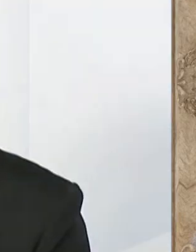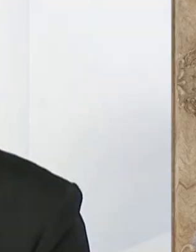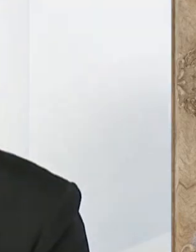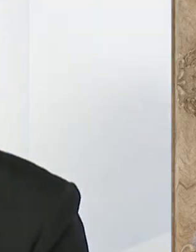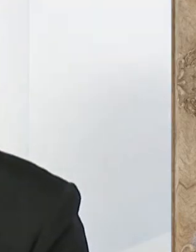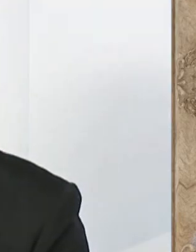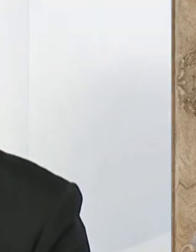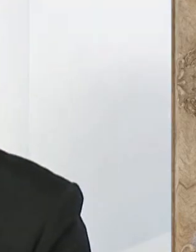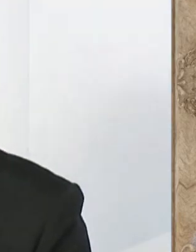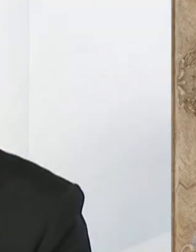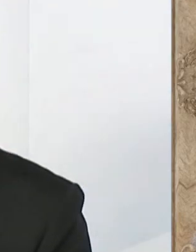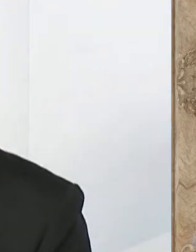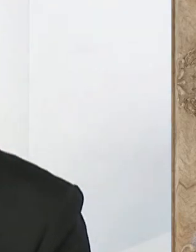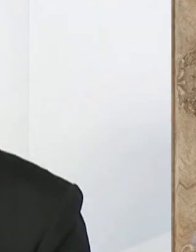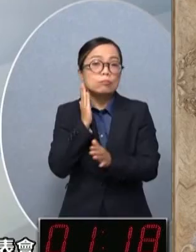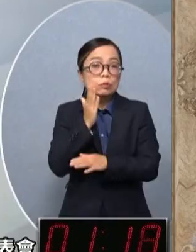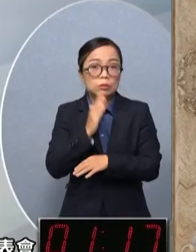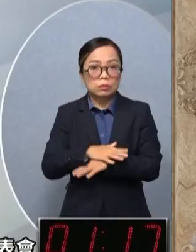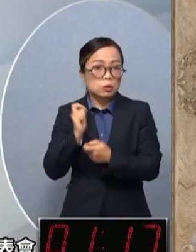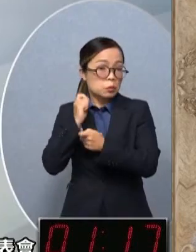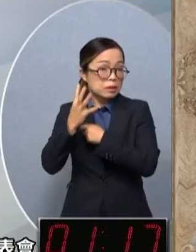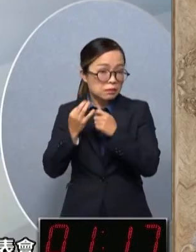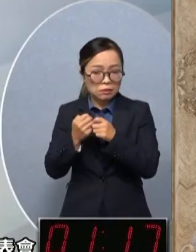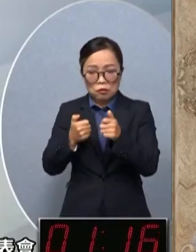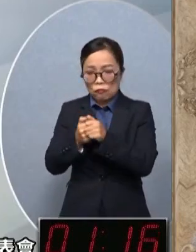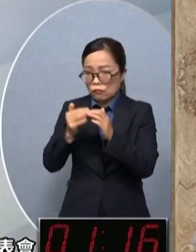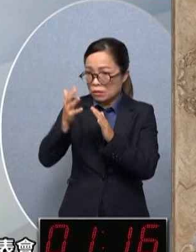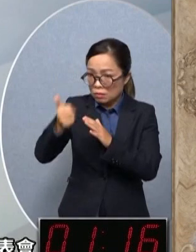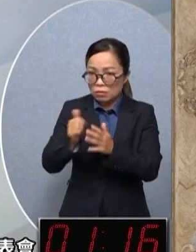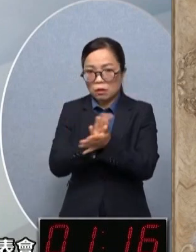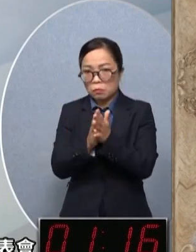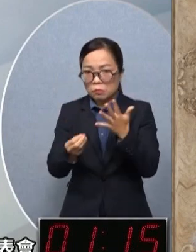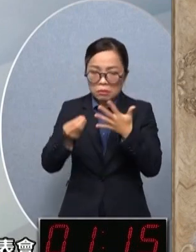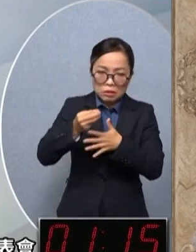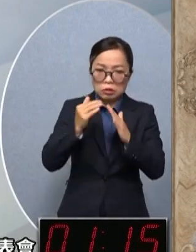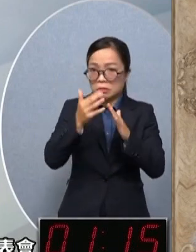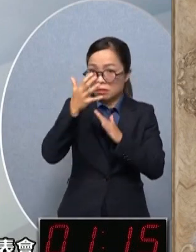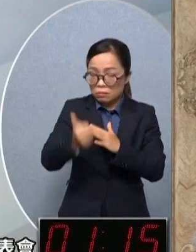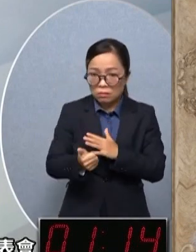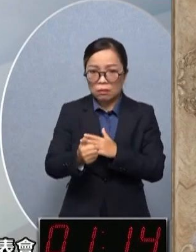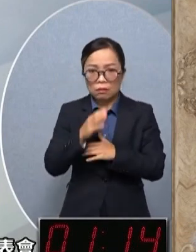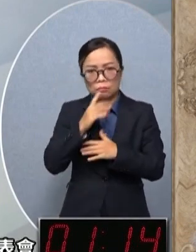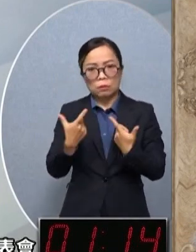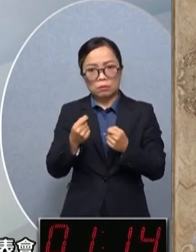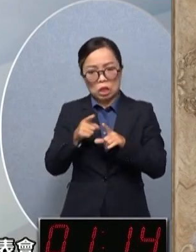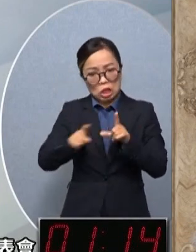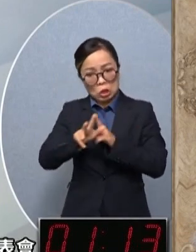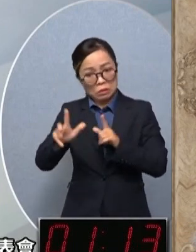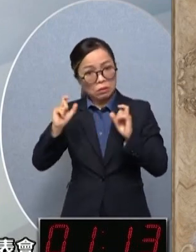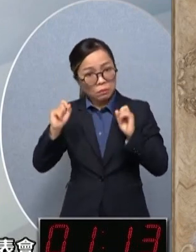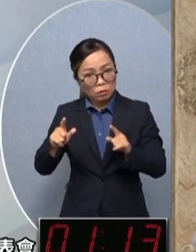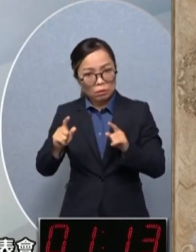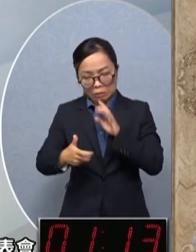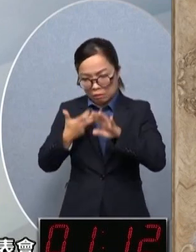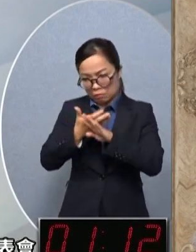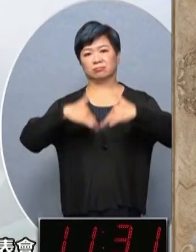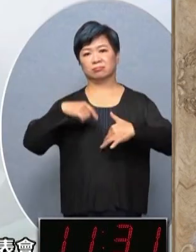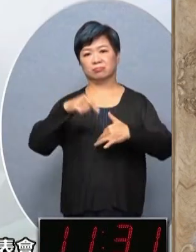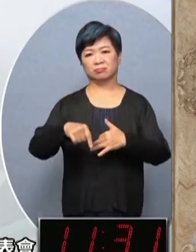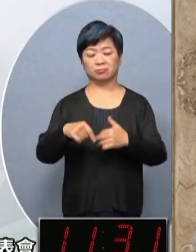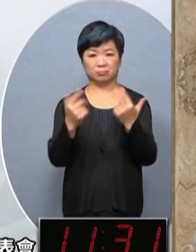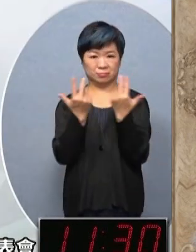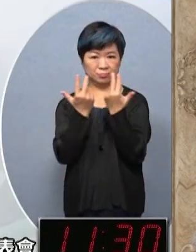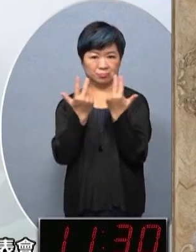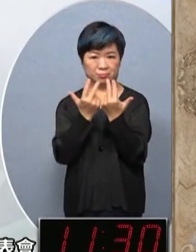龙，今仔日展开公办的电视政见发表会。侯友宜是推销伊的政绩，讲伊做市